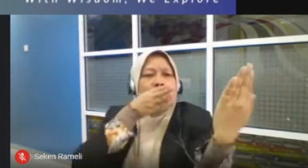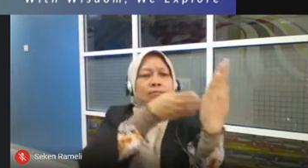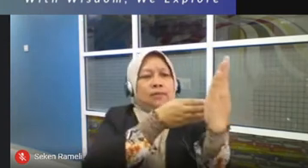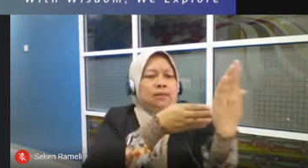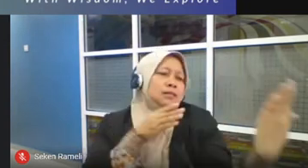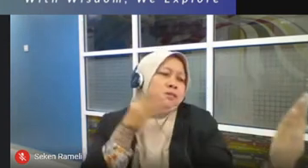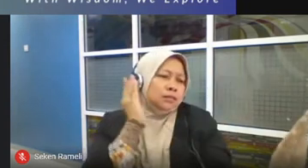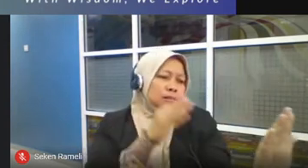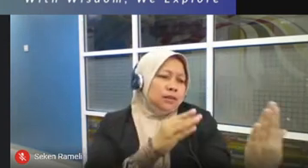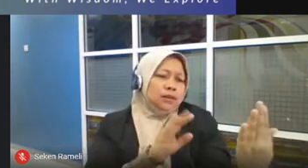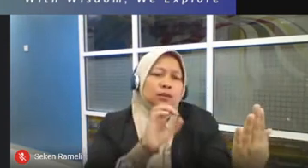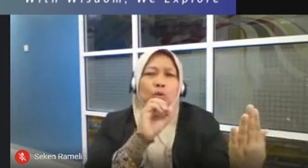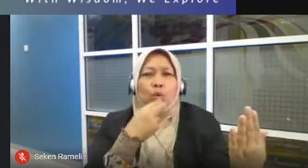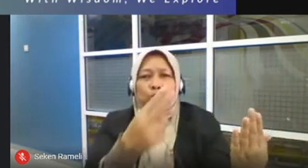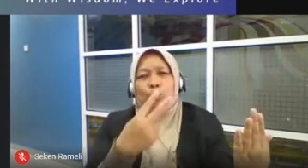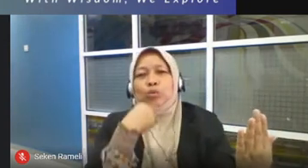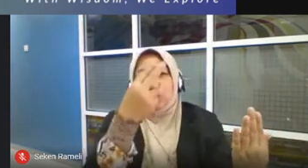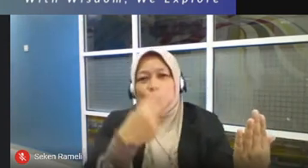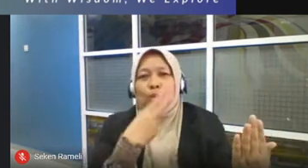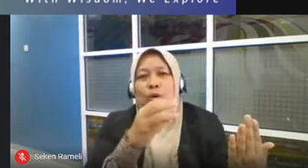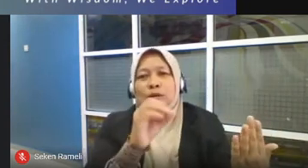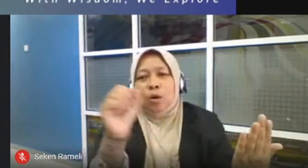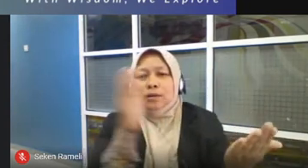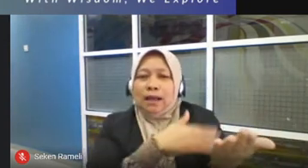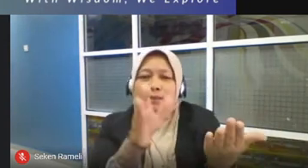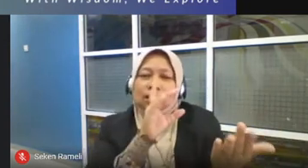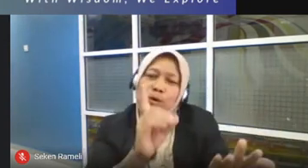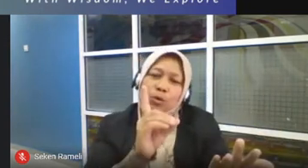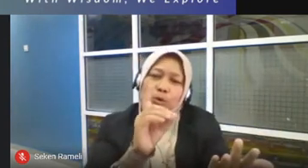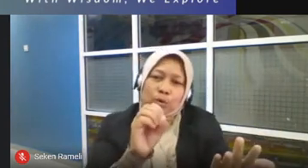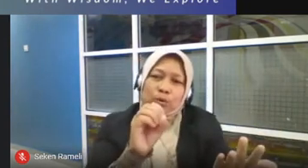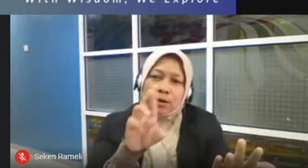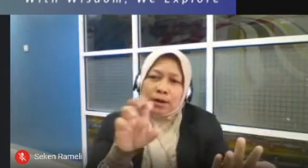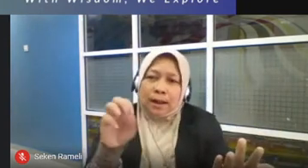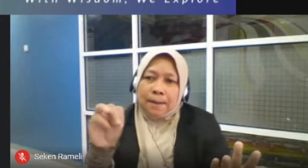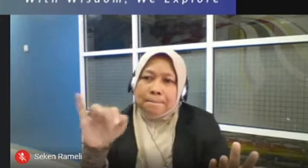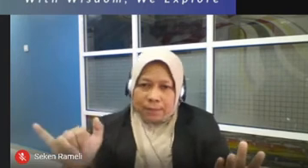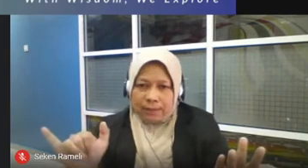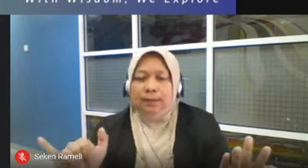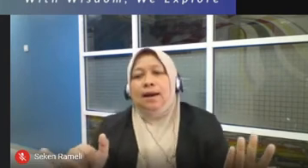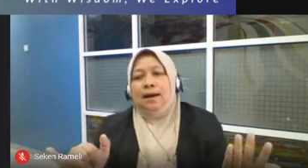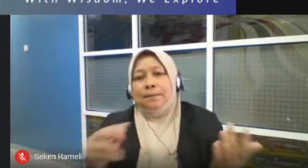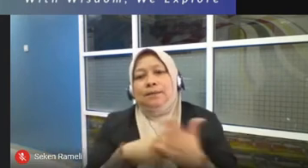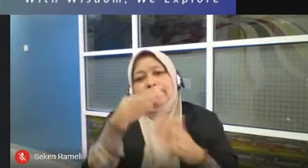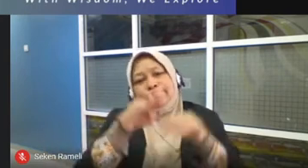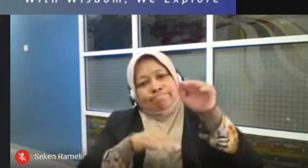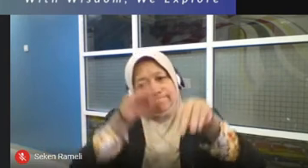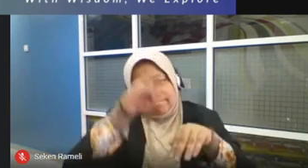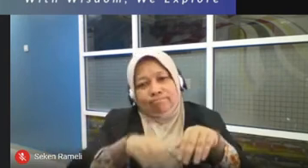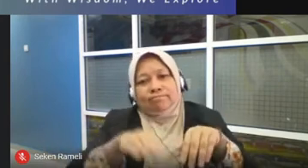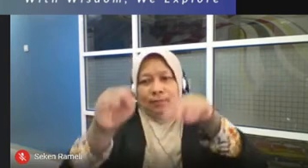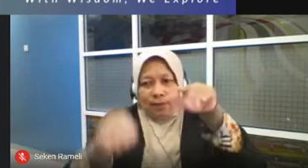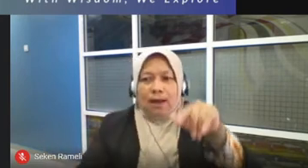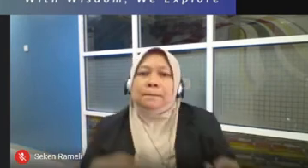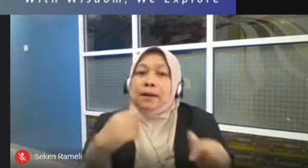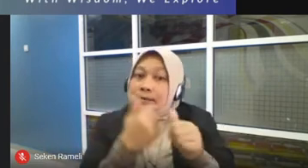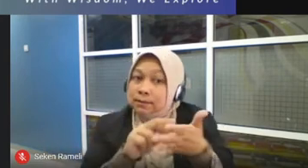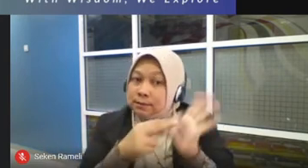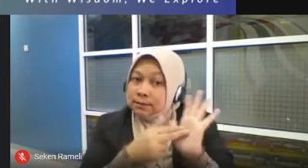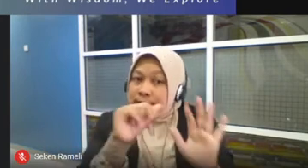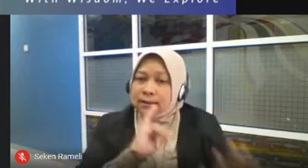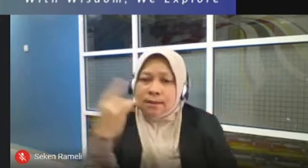dengan do, re, mi, fa, sol, la, ti, do. Itu pun ada pitching tak bagus juga lah. Jadi saya kena sentiasa